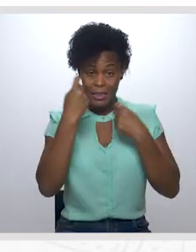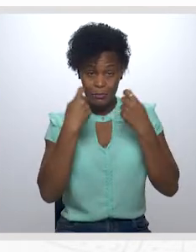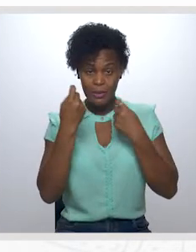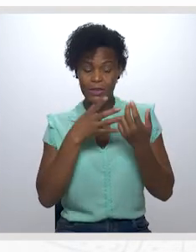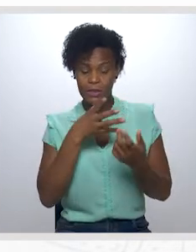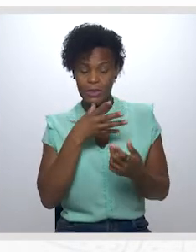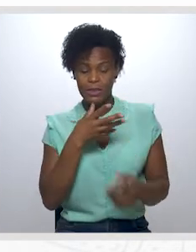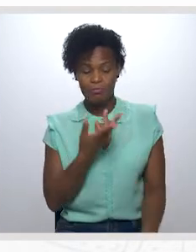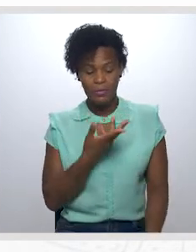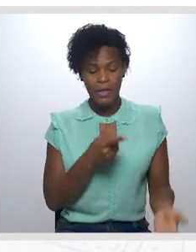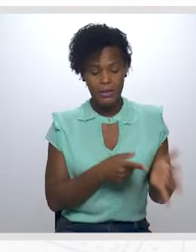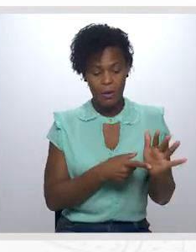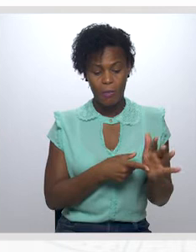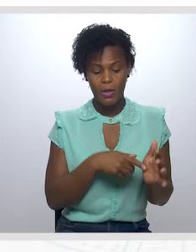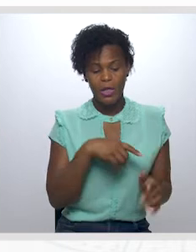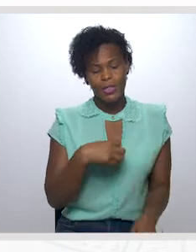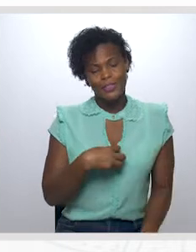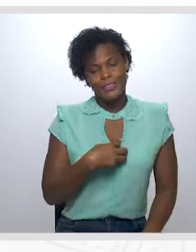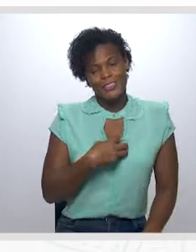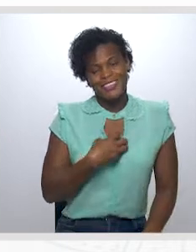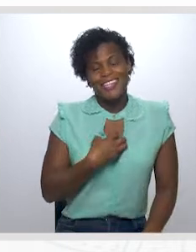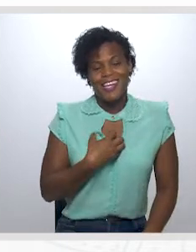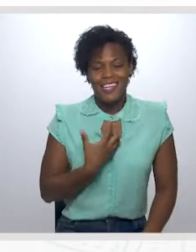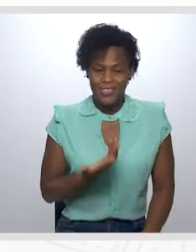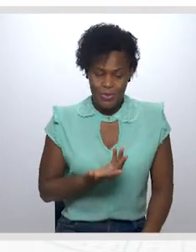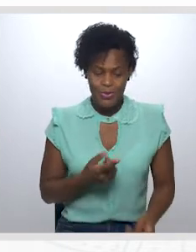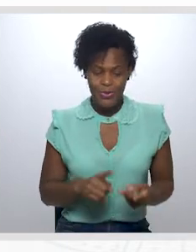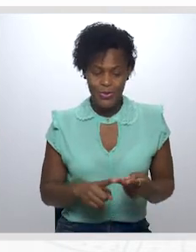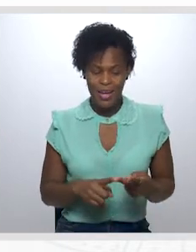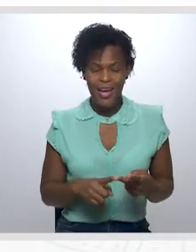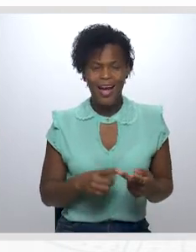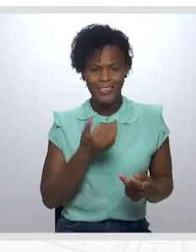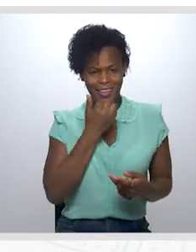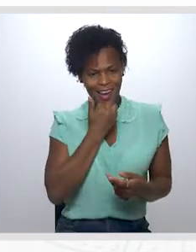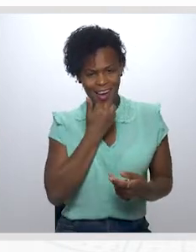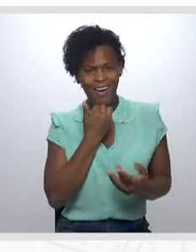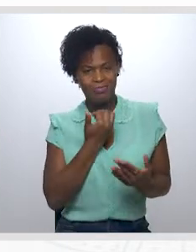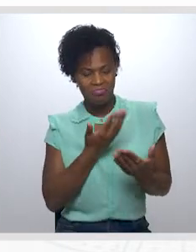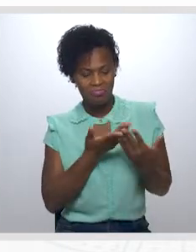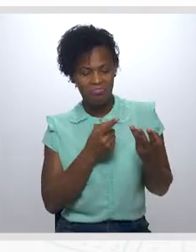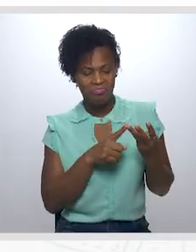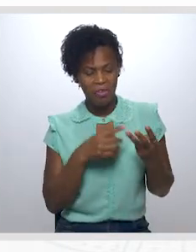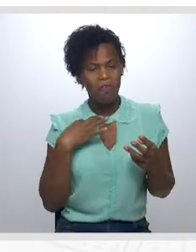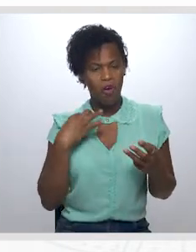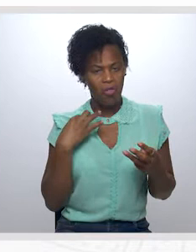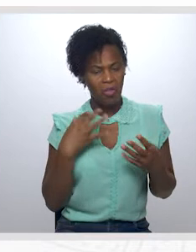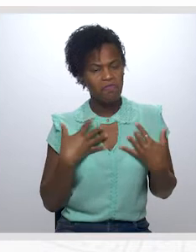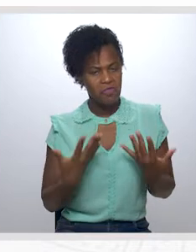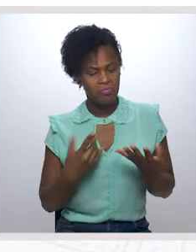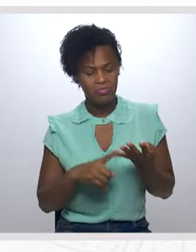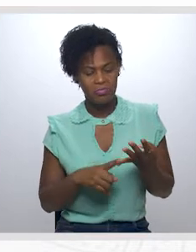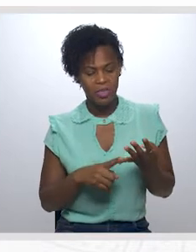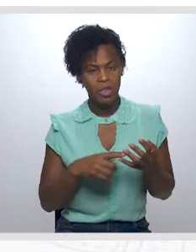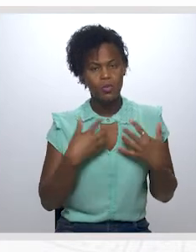expriment le souhait, la satisfaction, la volonté,